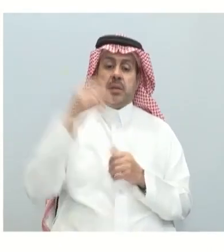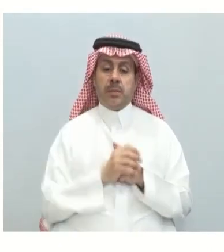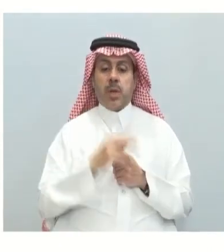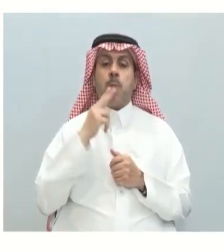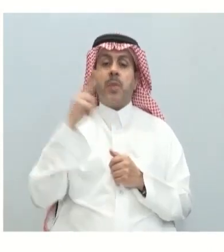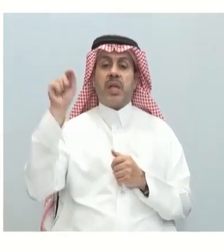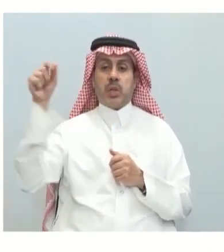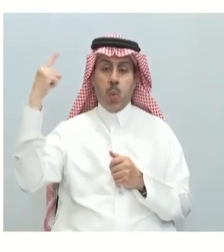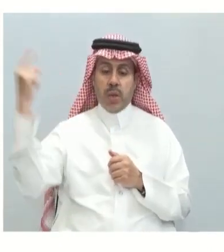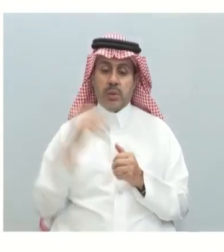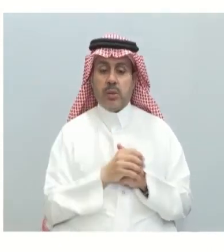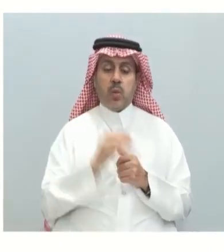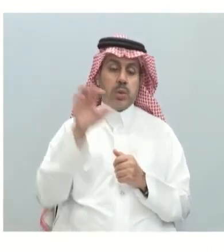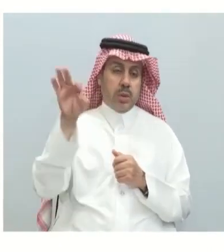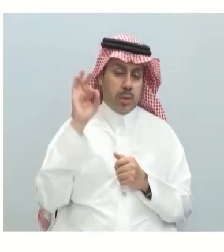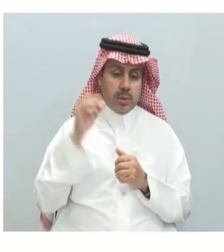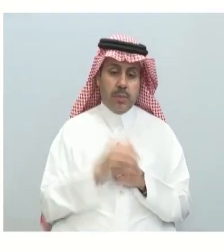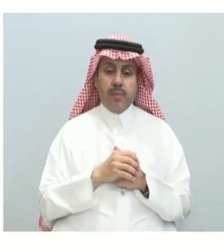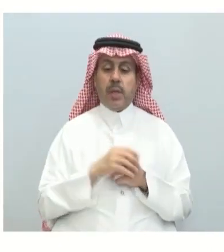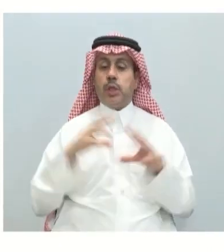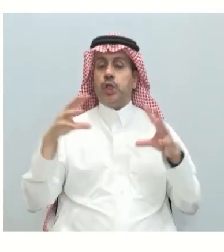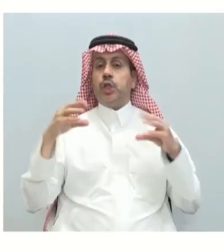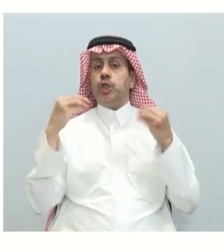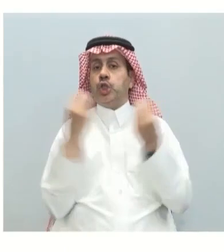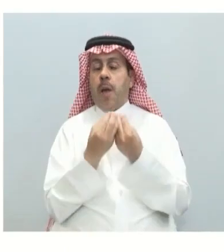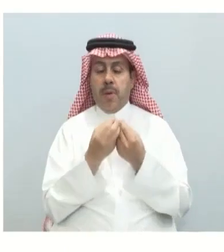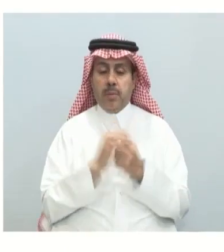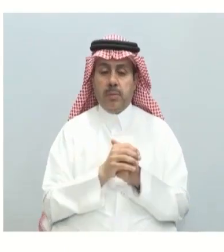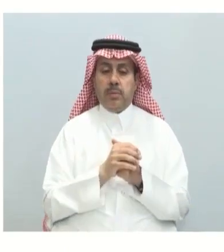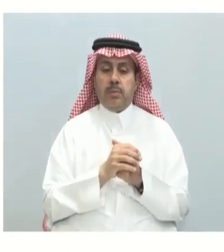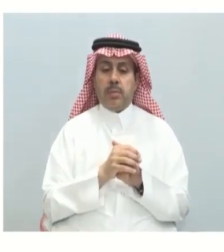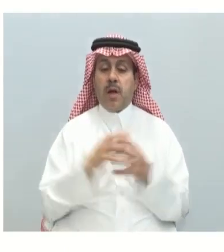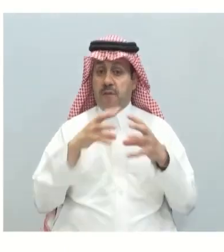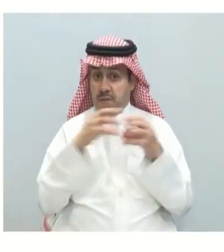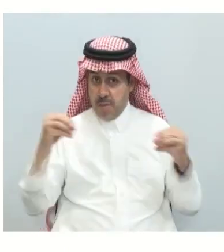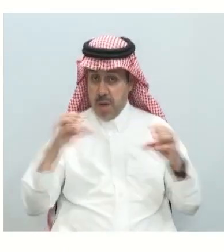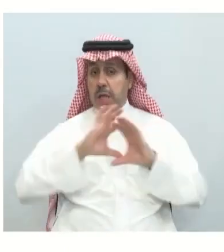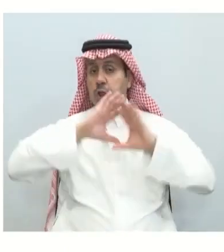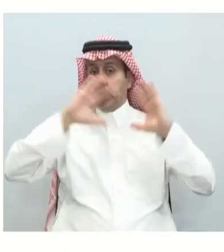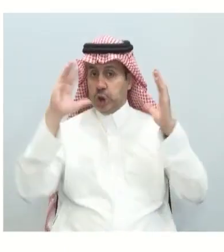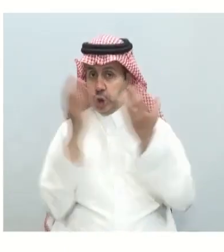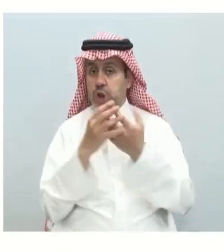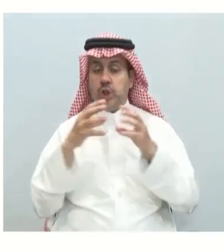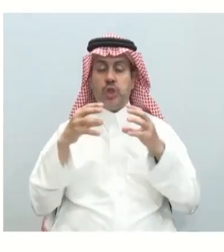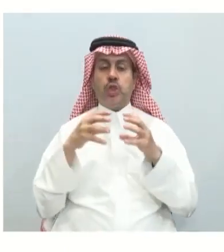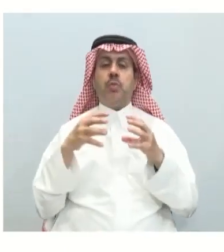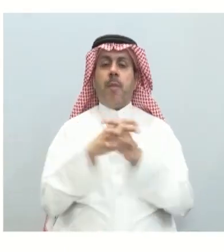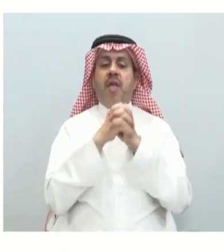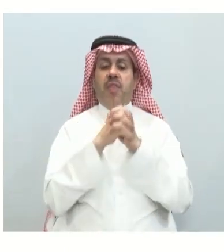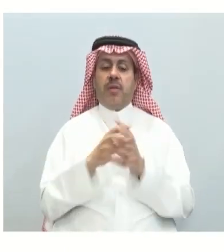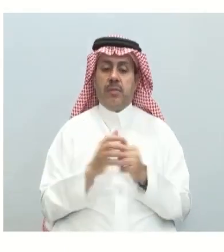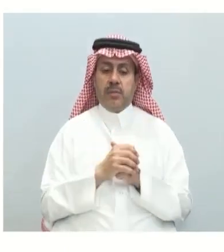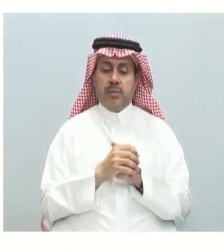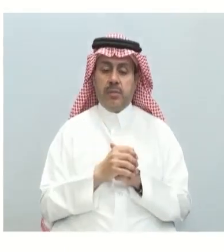و21 واستخرج جامع يعني هناك معنى جامع في الايات الاربع واستخرج